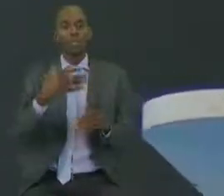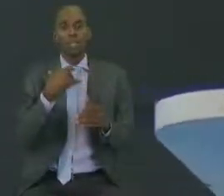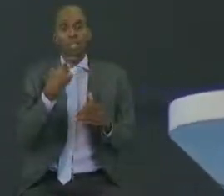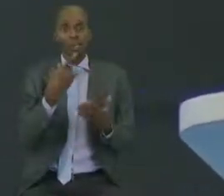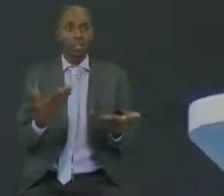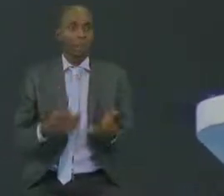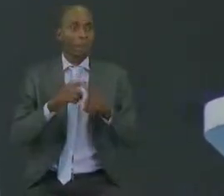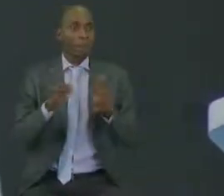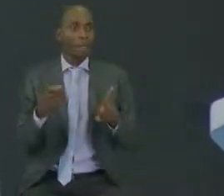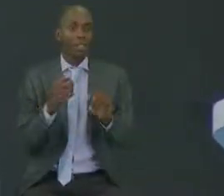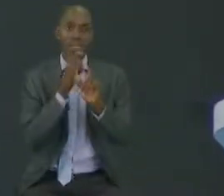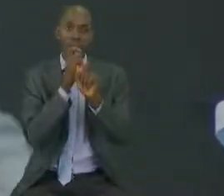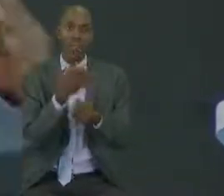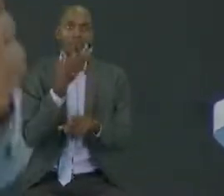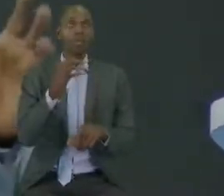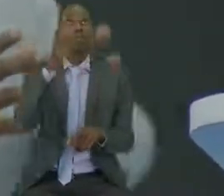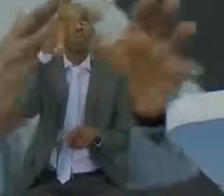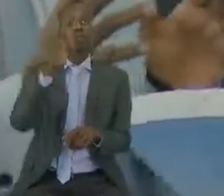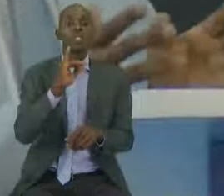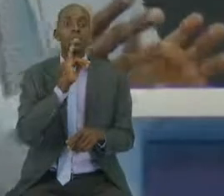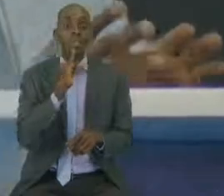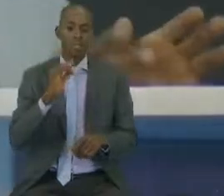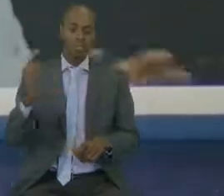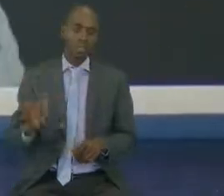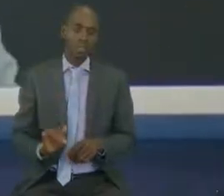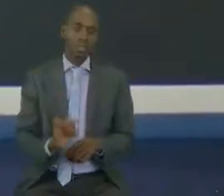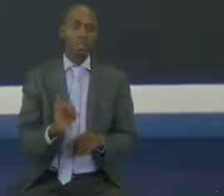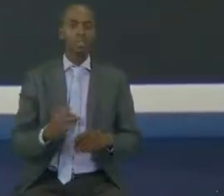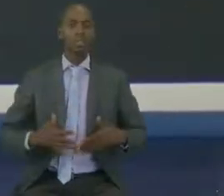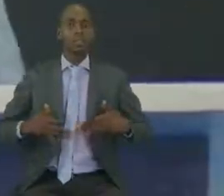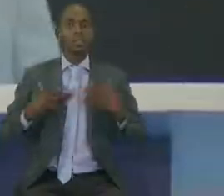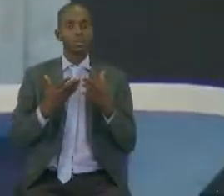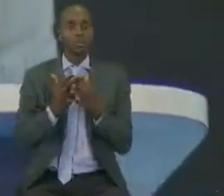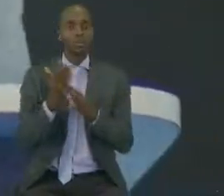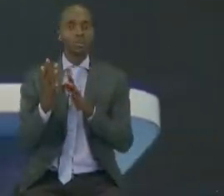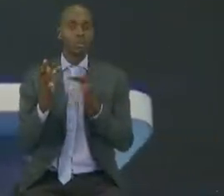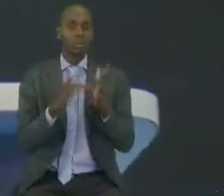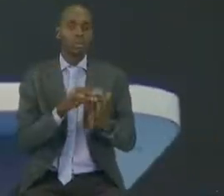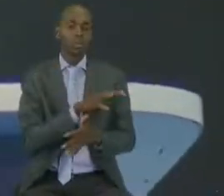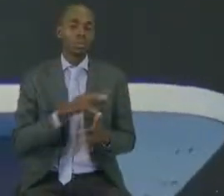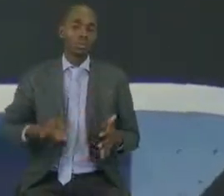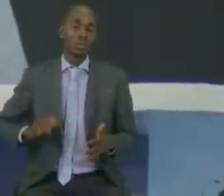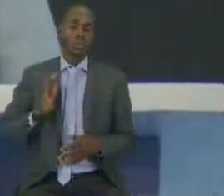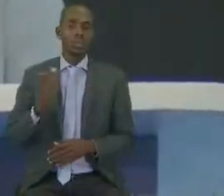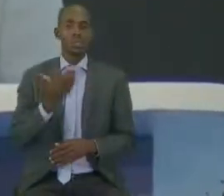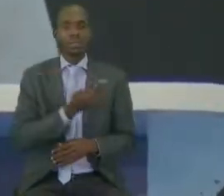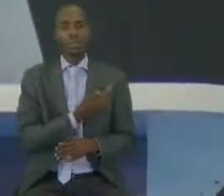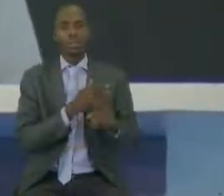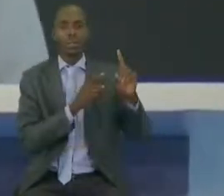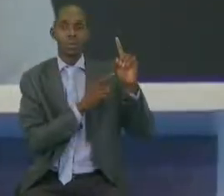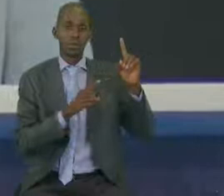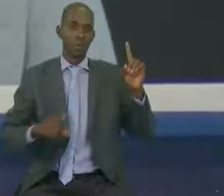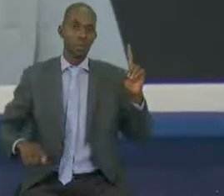mais le don gratuit de Dieu, c'est la vie éternelle en Jésus-Christ,